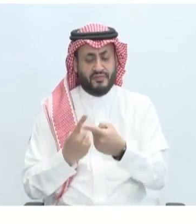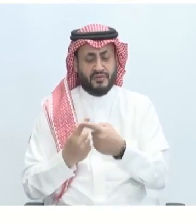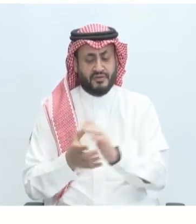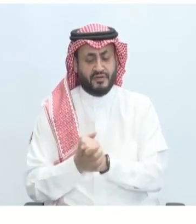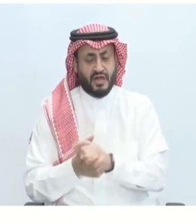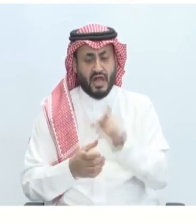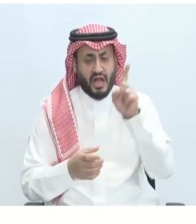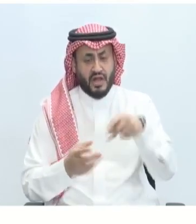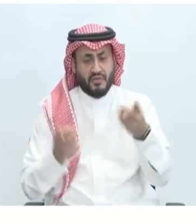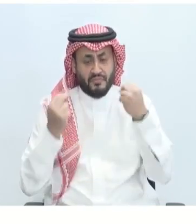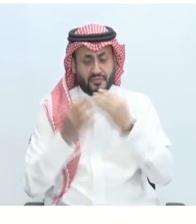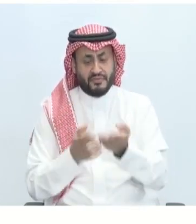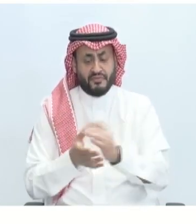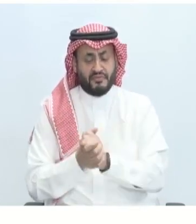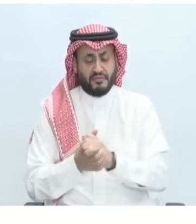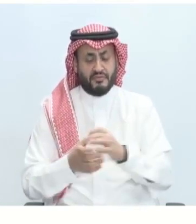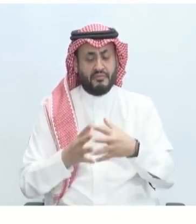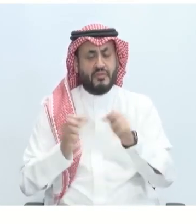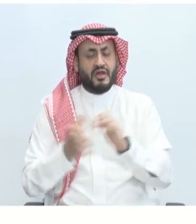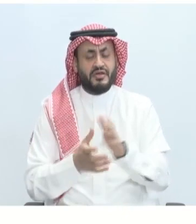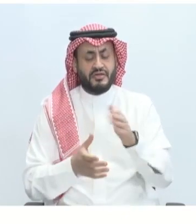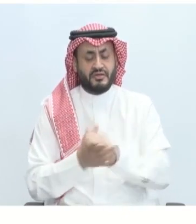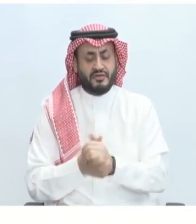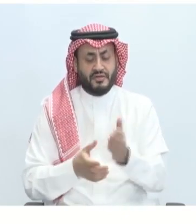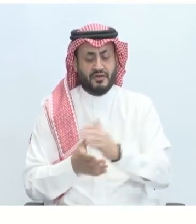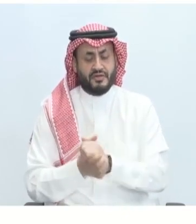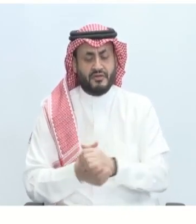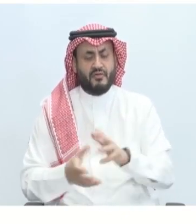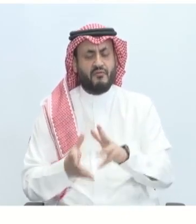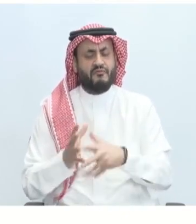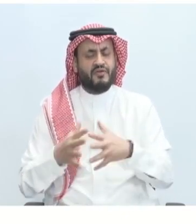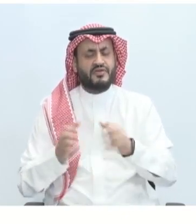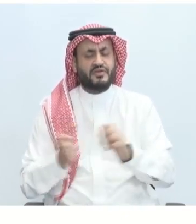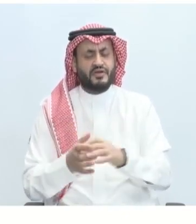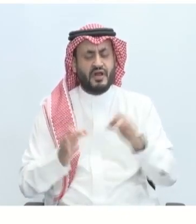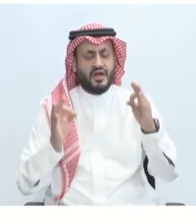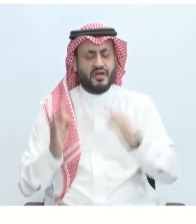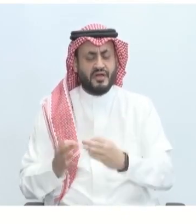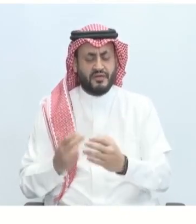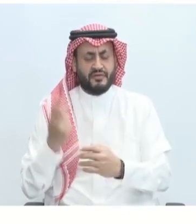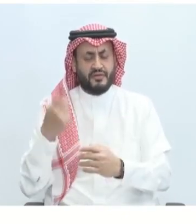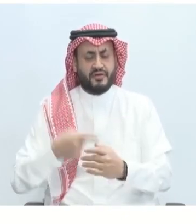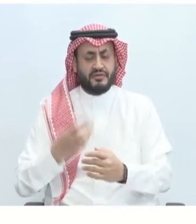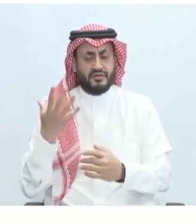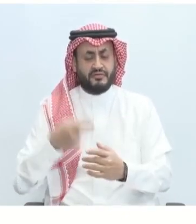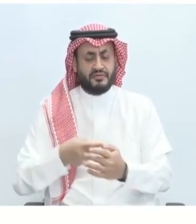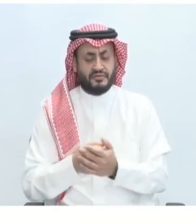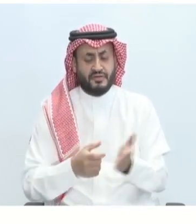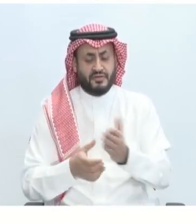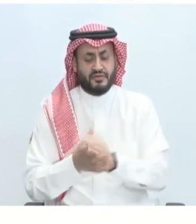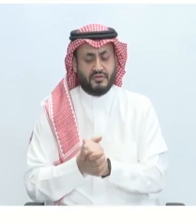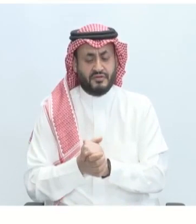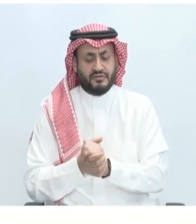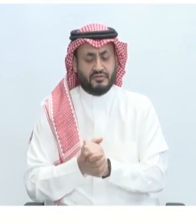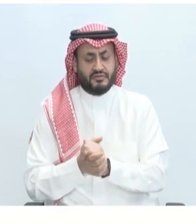معناها كذلك سنفس الايات في سوره التغابن من الايه الثاني عشر وحتى الايهم عشر كذلك باذن الله